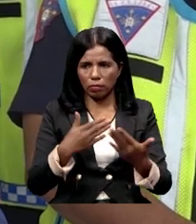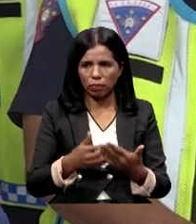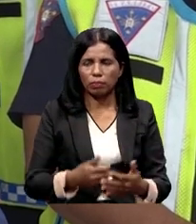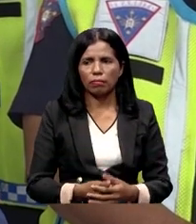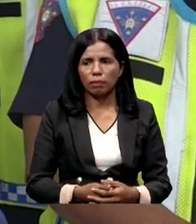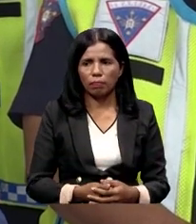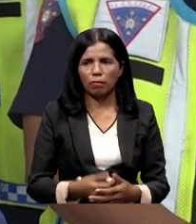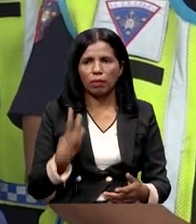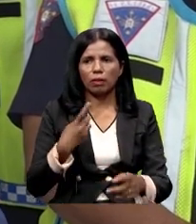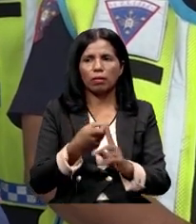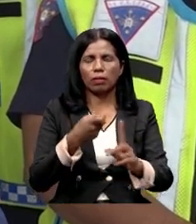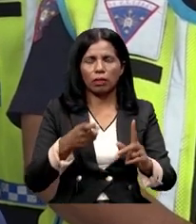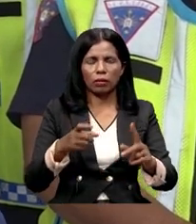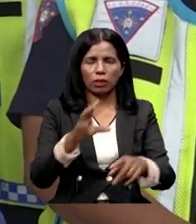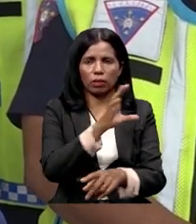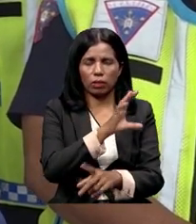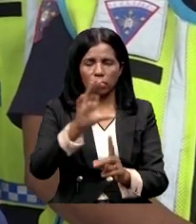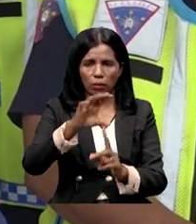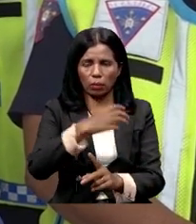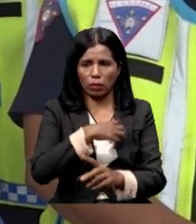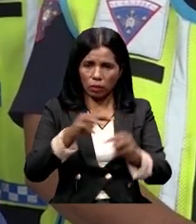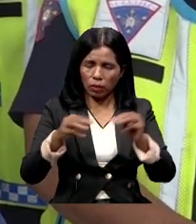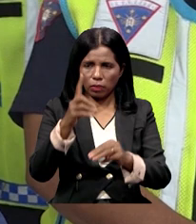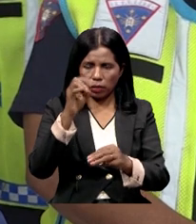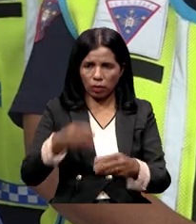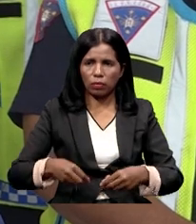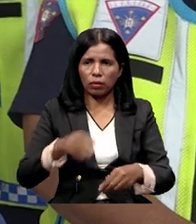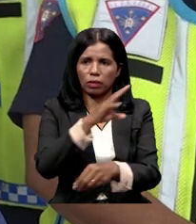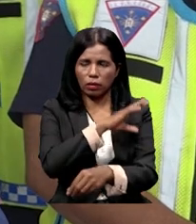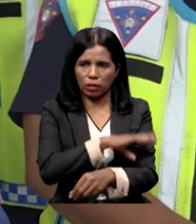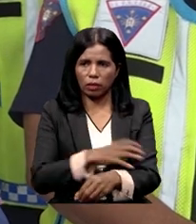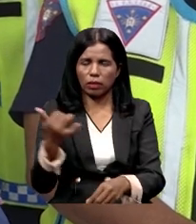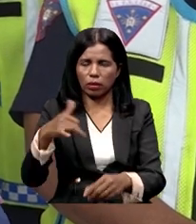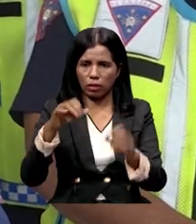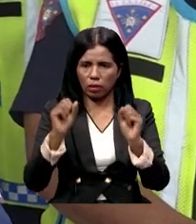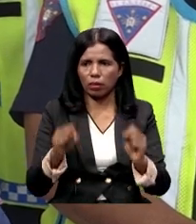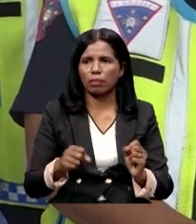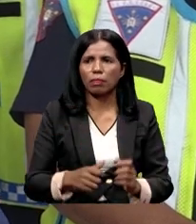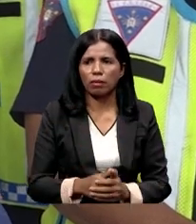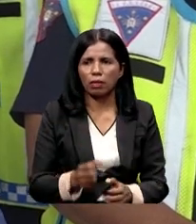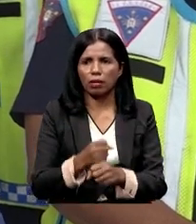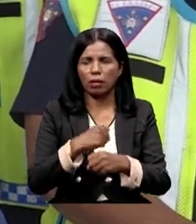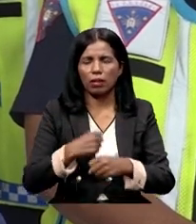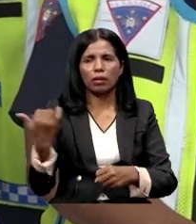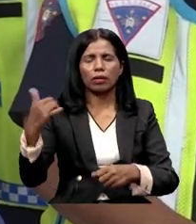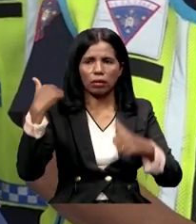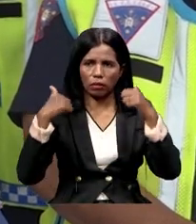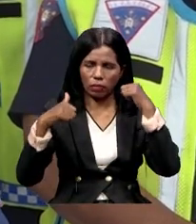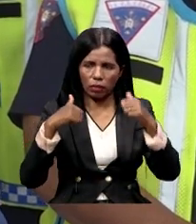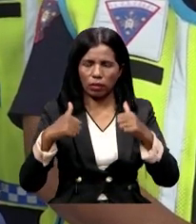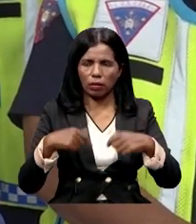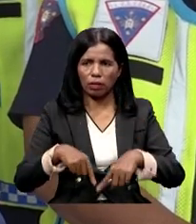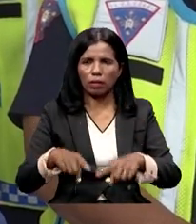ita ho si komando municipalili 100% apoio po segurança para sira bele halu sira ne atibrar sira halu atu saun